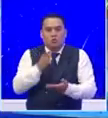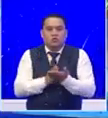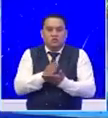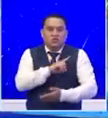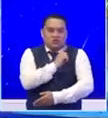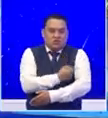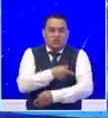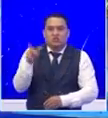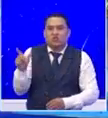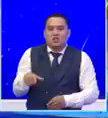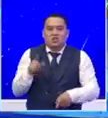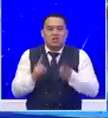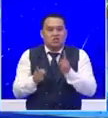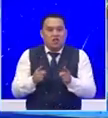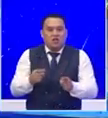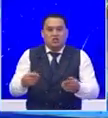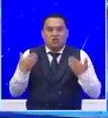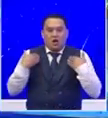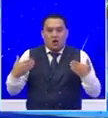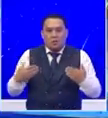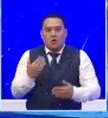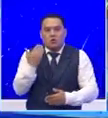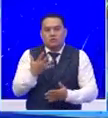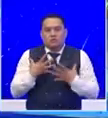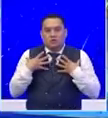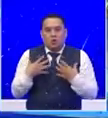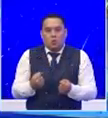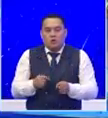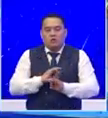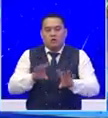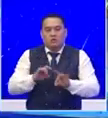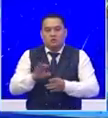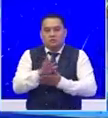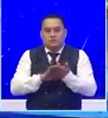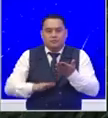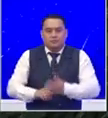человек, настоящий лидер нации. Желаю крепкого здоровья», – отметил Нурбака Тенисбаев.